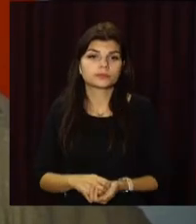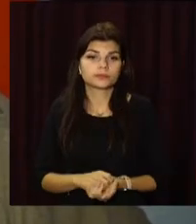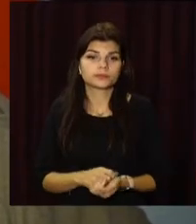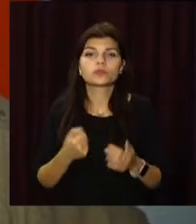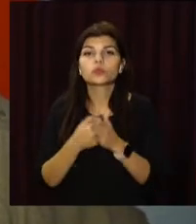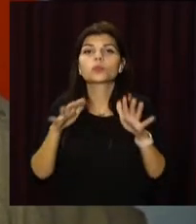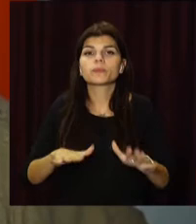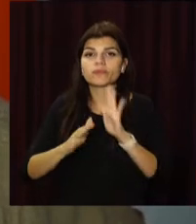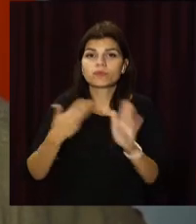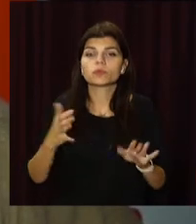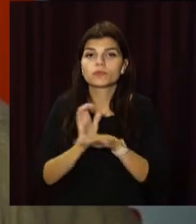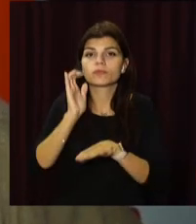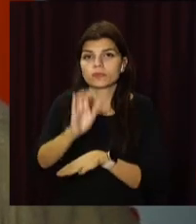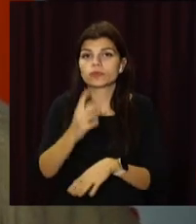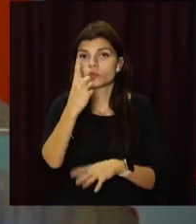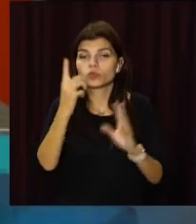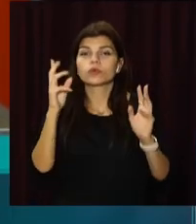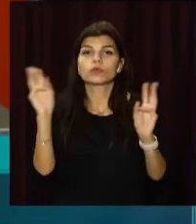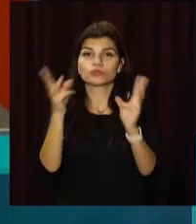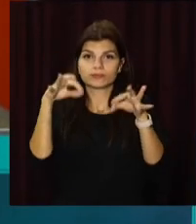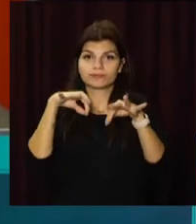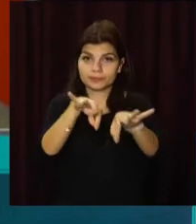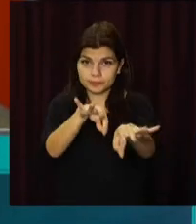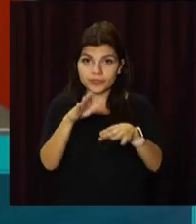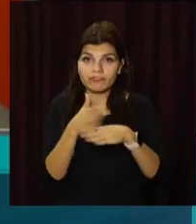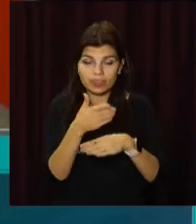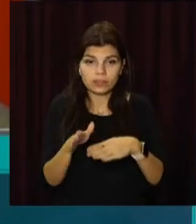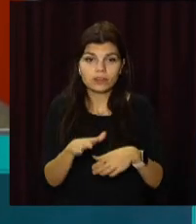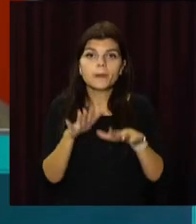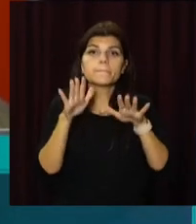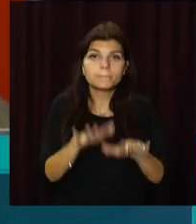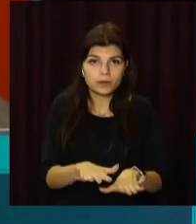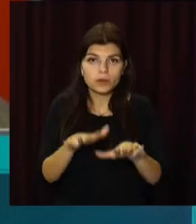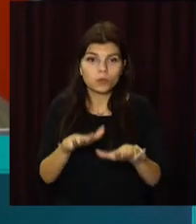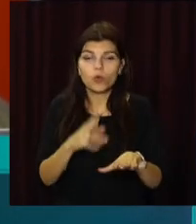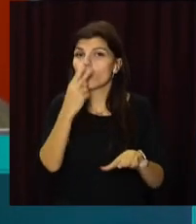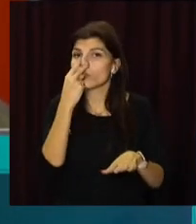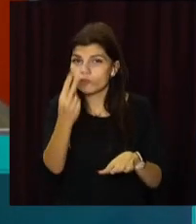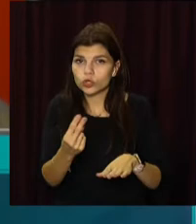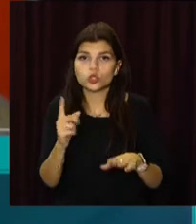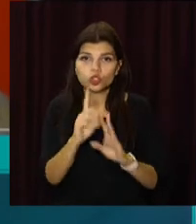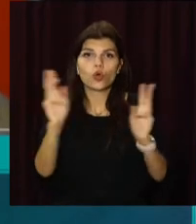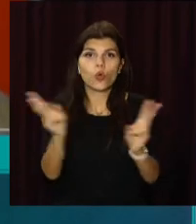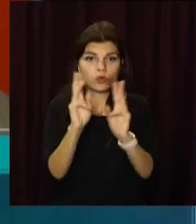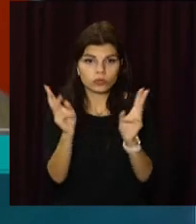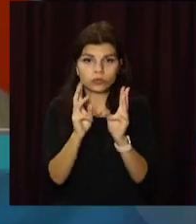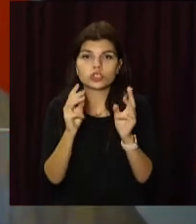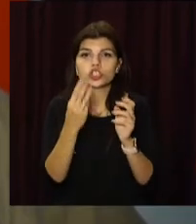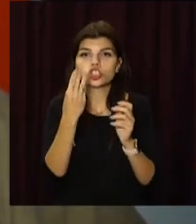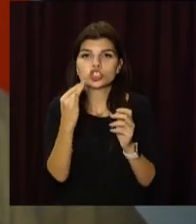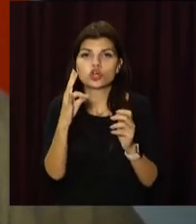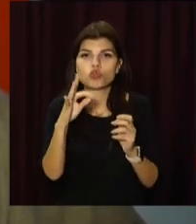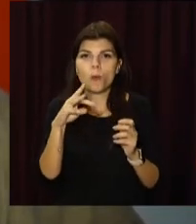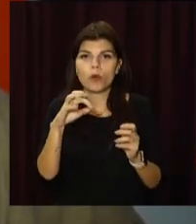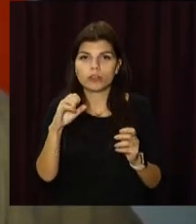До місця виклику було направлено одне пожежно-рятувальне відділення. Прибувши до місця пожежі, було встановлено, що горить шиномонтаж на